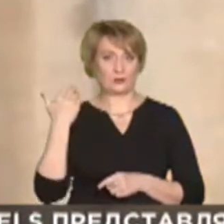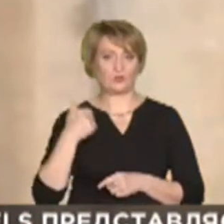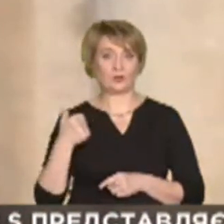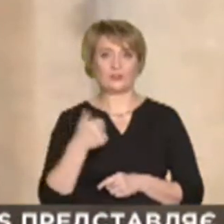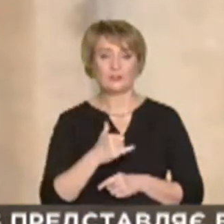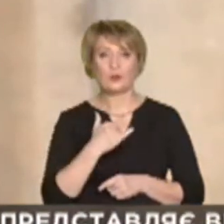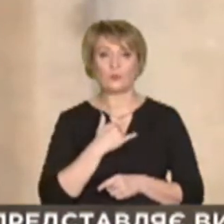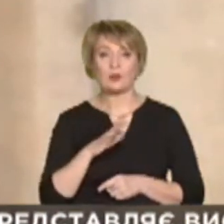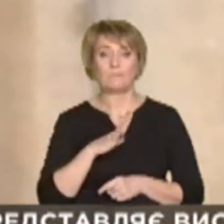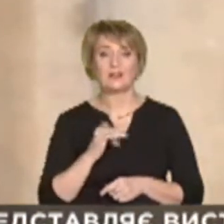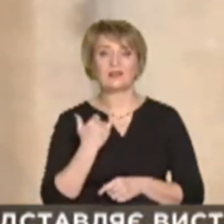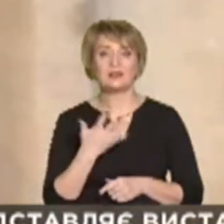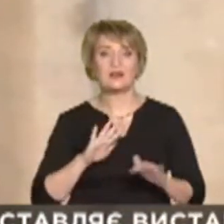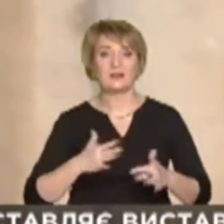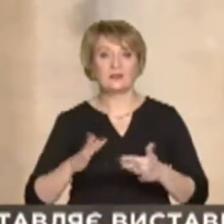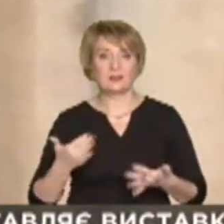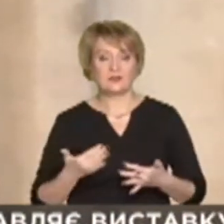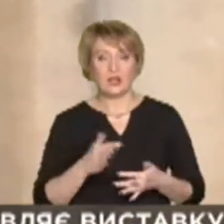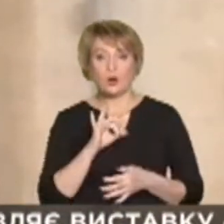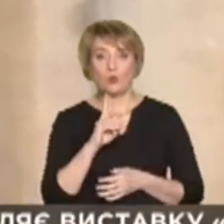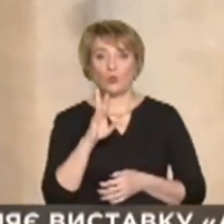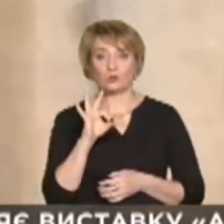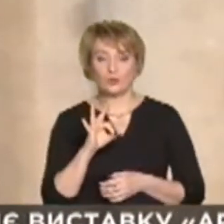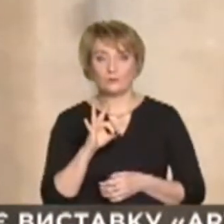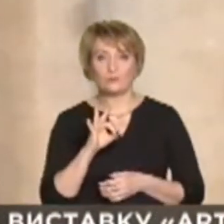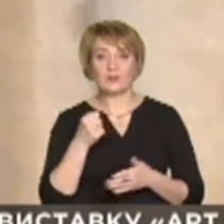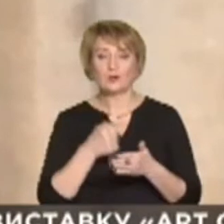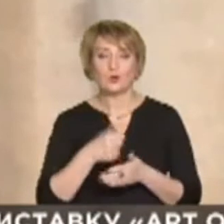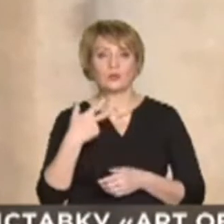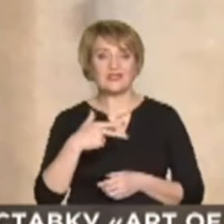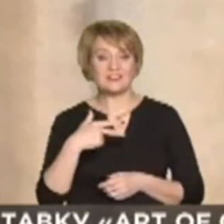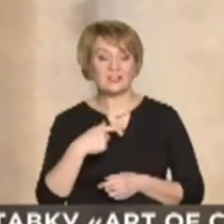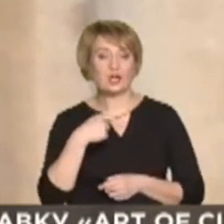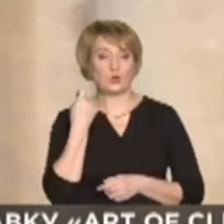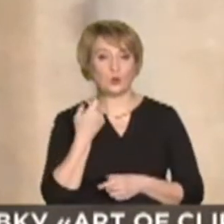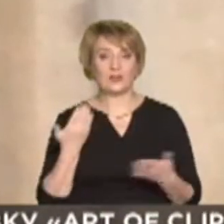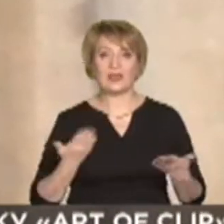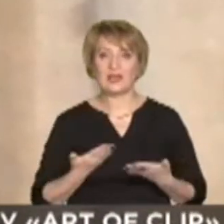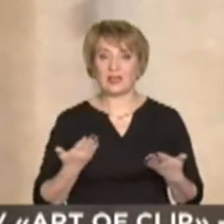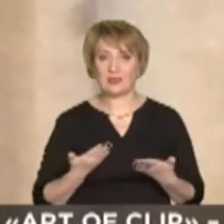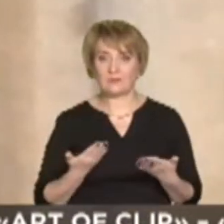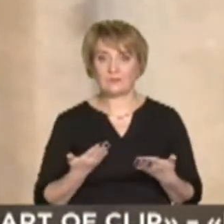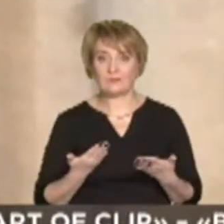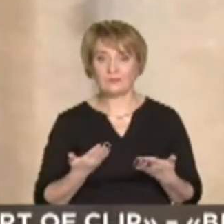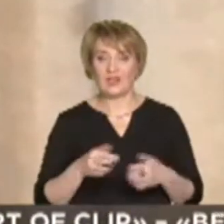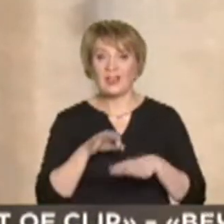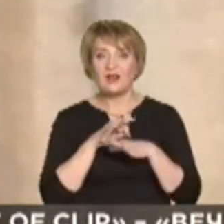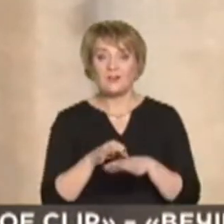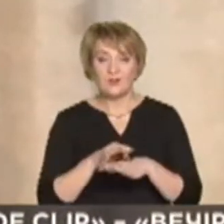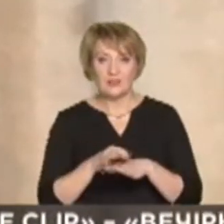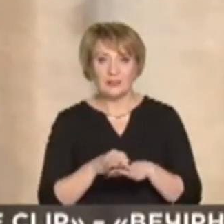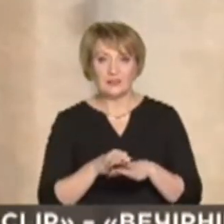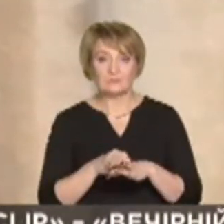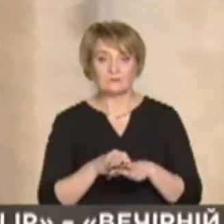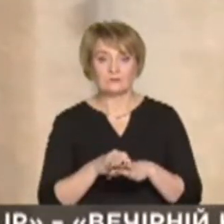мене було декілька випадків онкологічних патологій у людей до 30 років. які, в принципі, вели непоганий спосіб